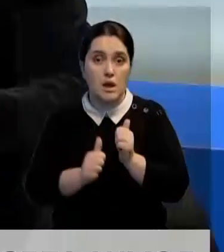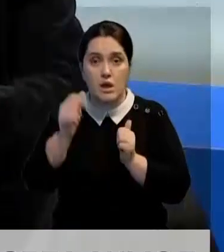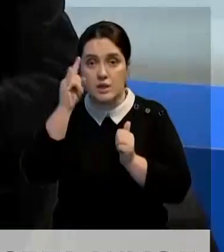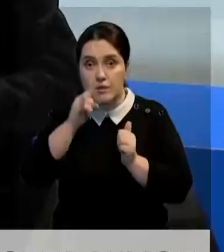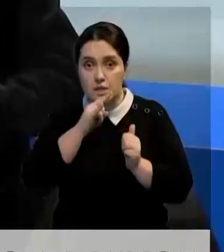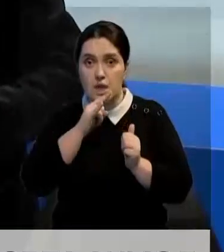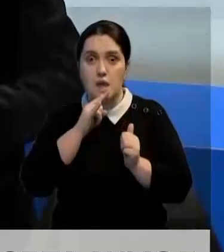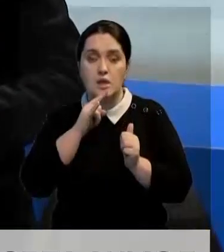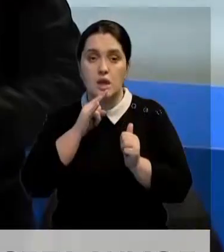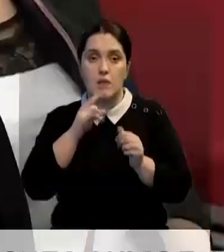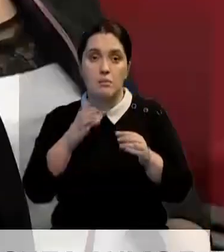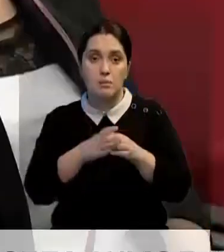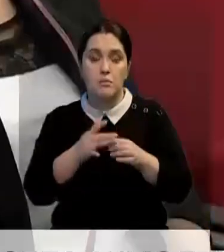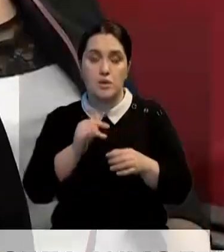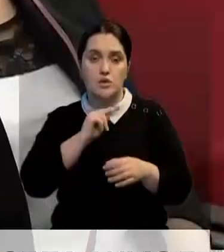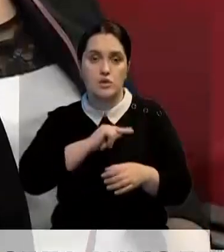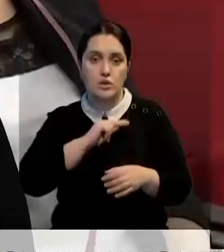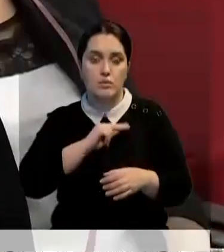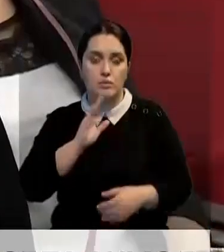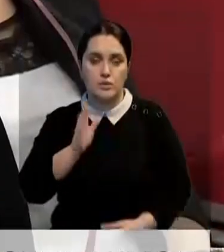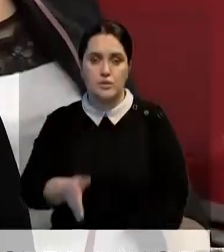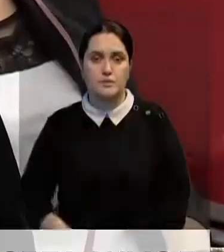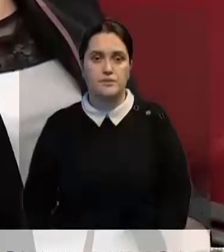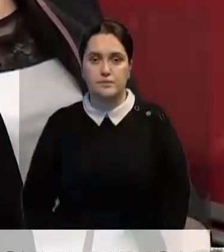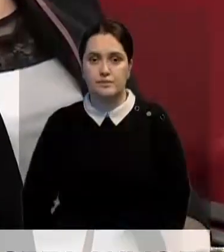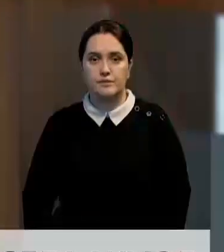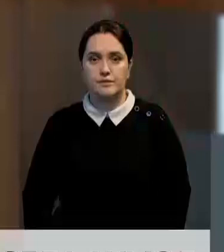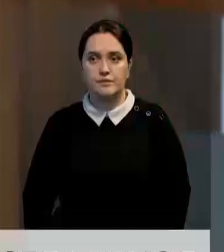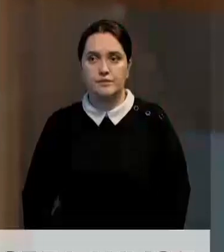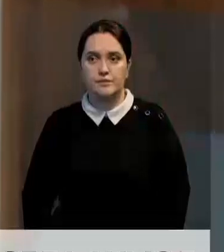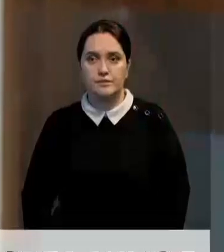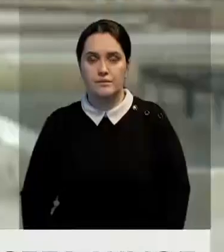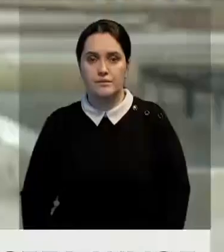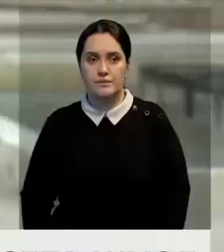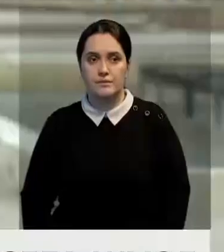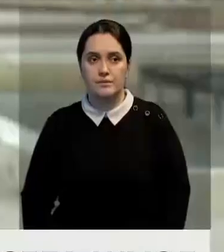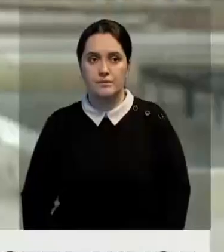для каждого казахстанца, и над этим партия как раз и работает.